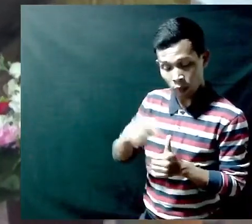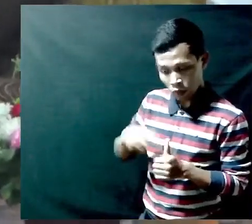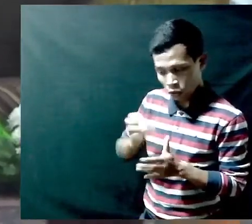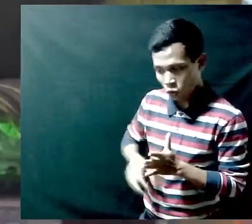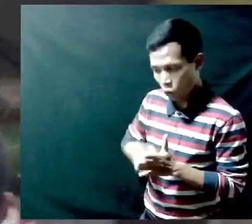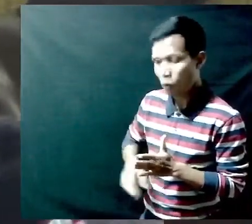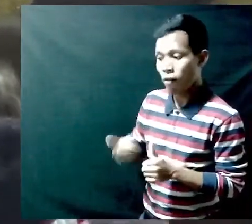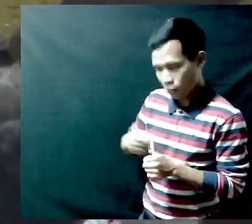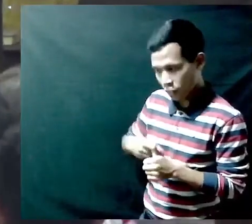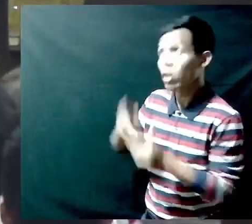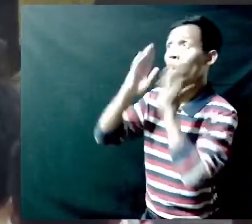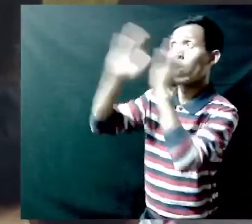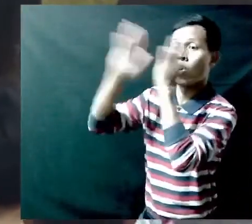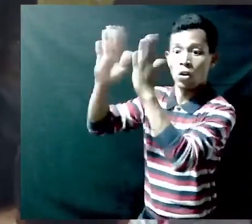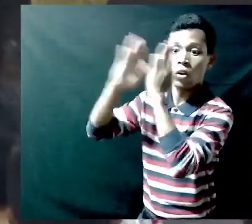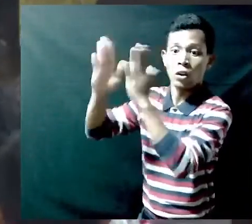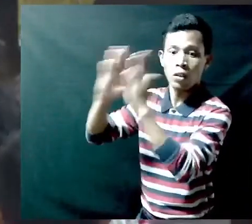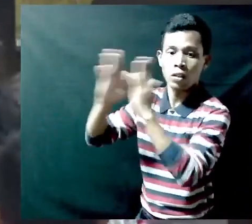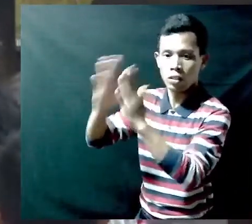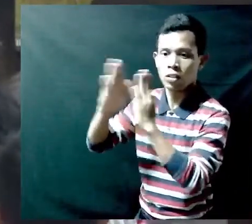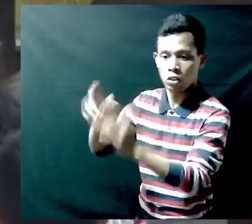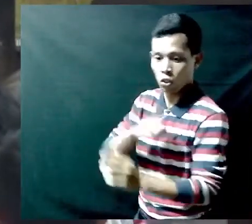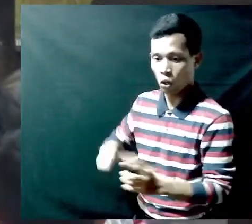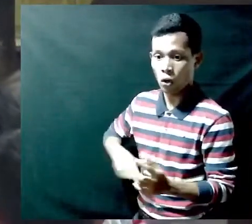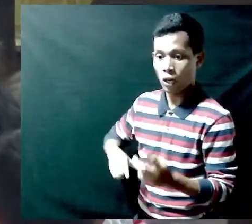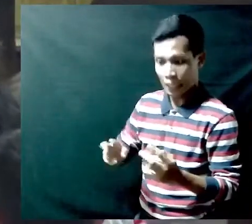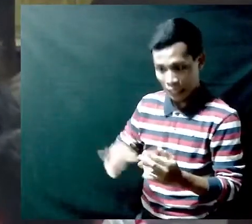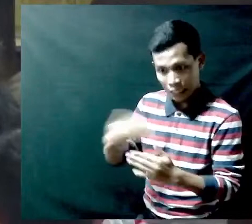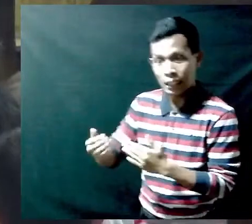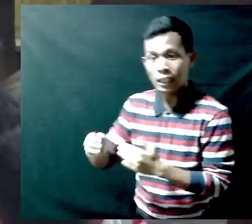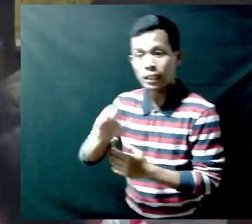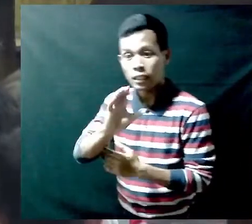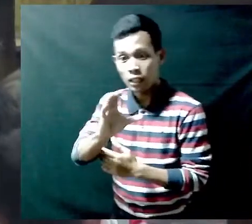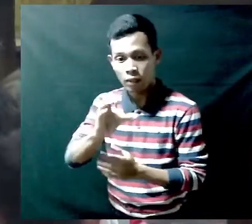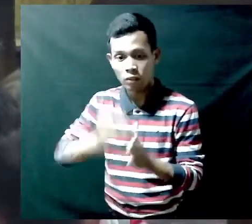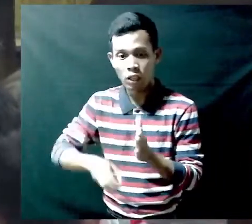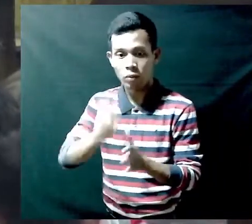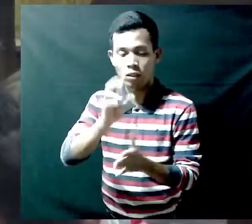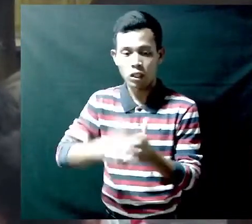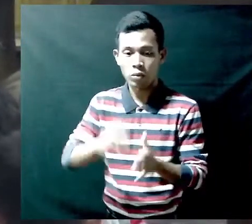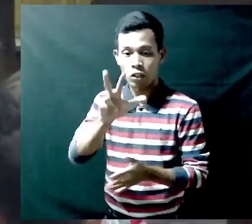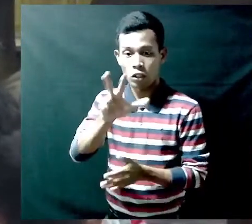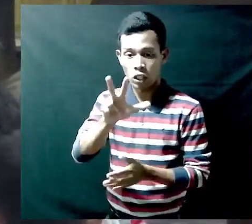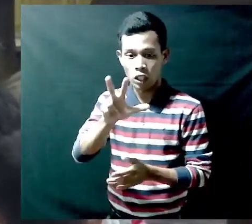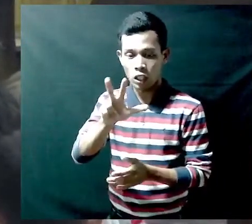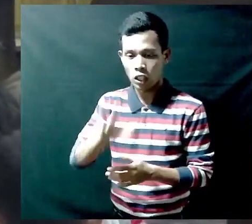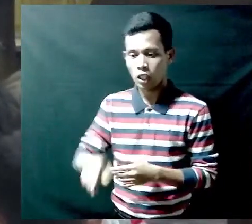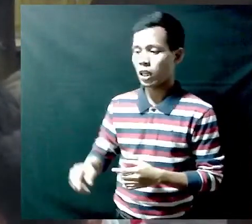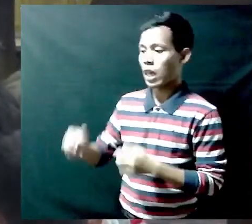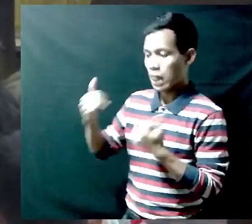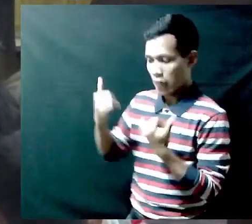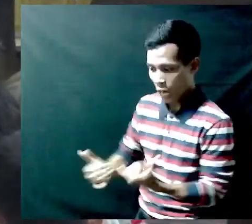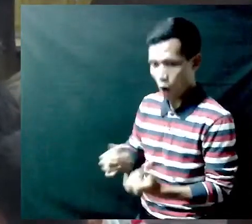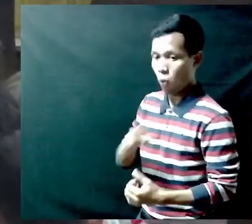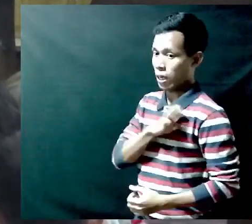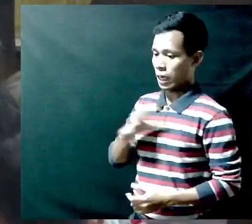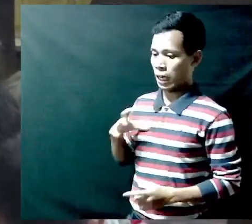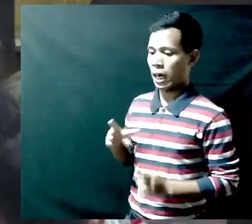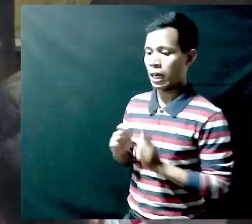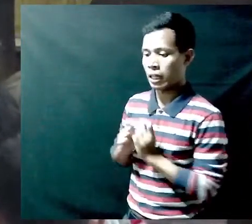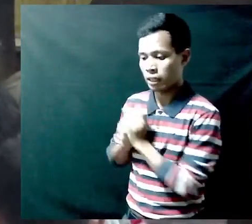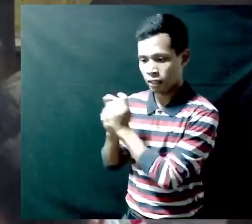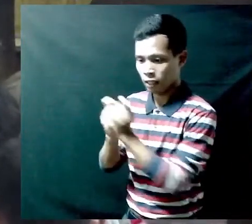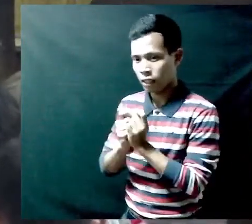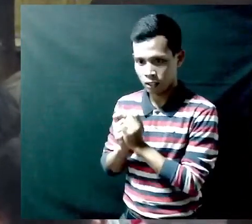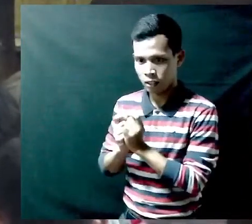Eli, the Lord called me, you will be my mentor. I will serve before the Lord, kasama ka na.